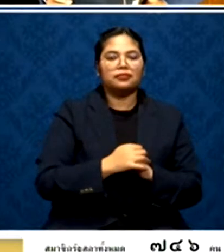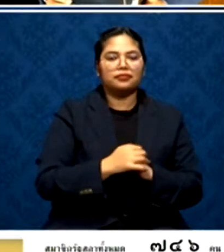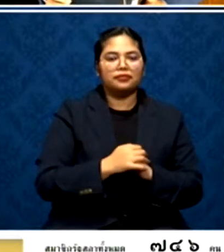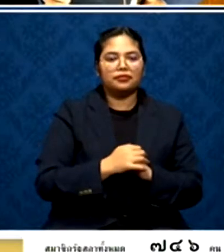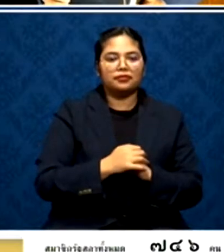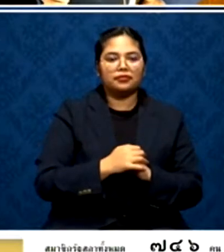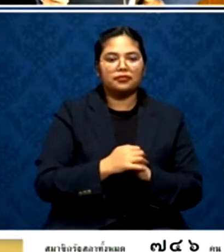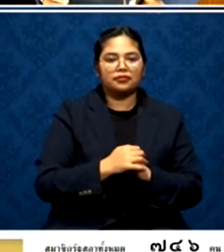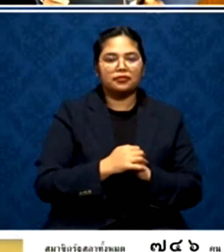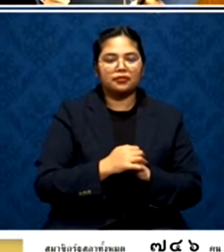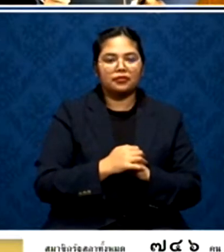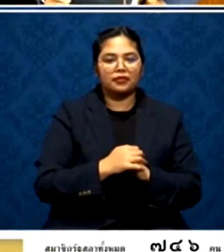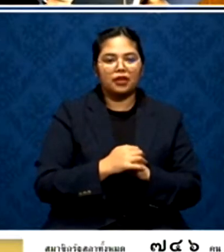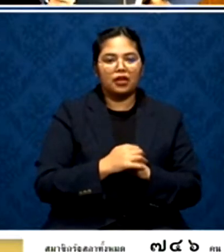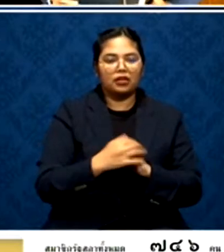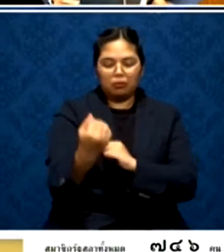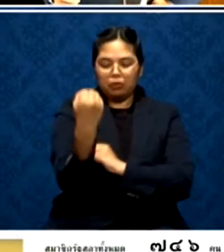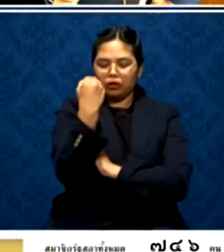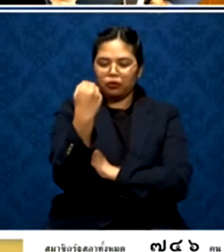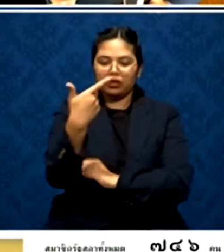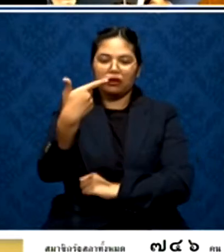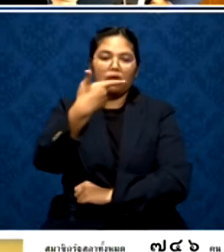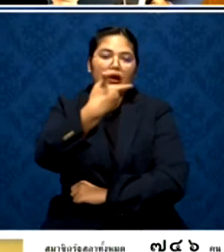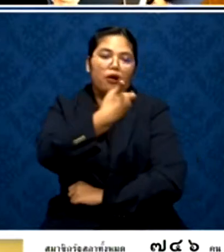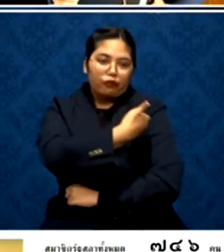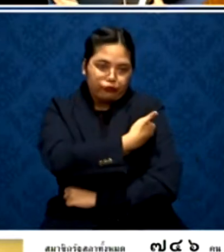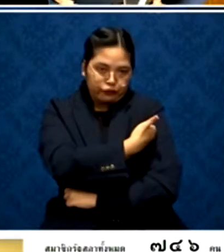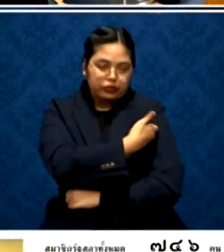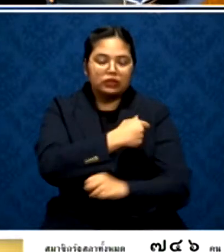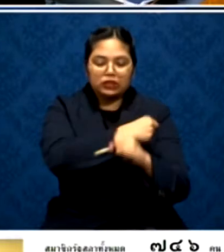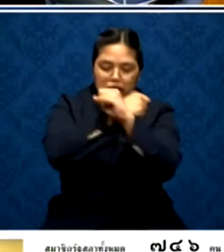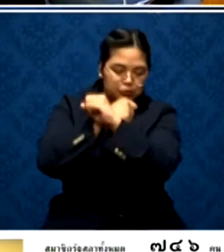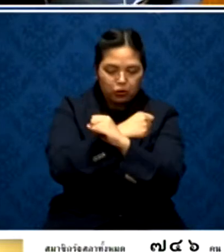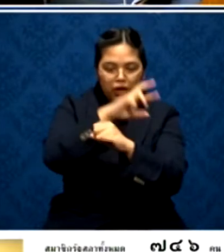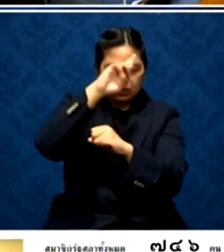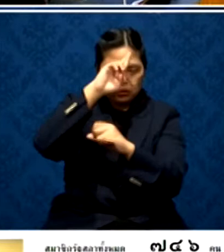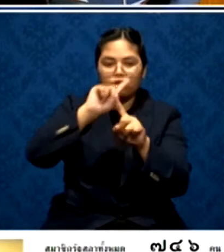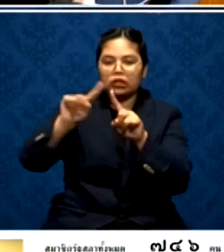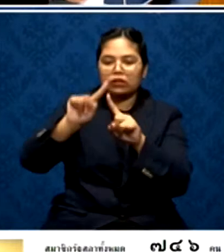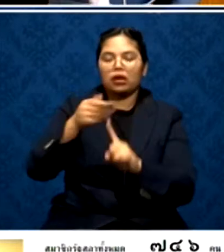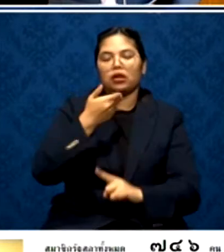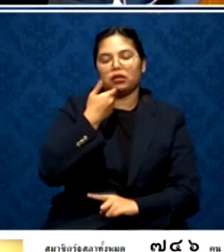รวมทั้งสร้างความมั่นคงทางวัคซีนของประเทศไทยในระยะยาว